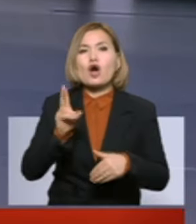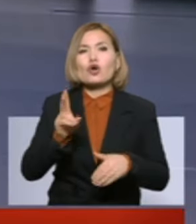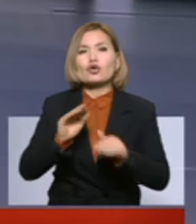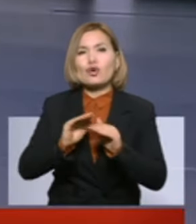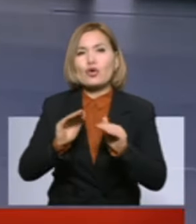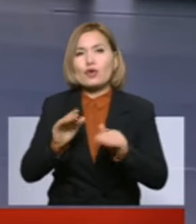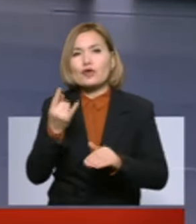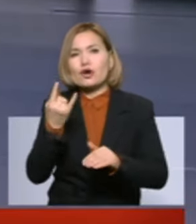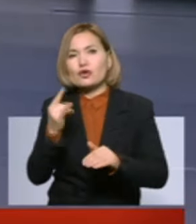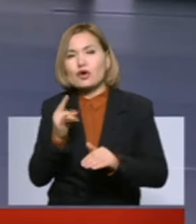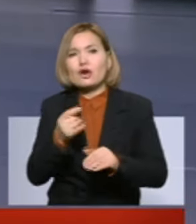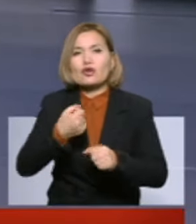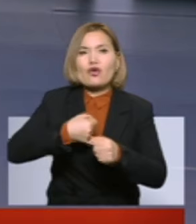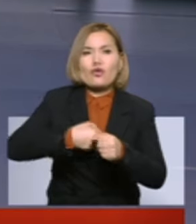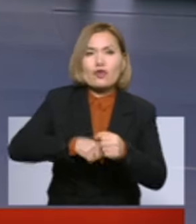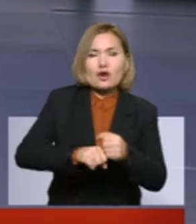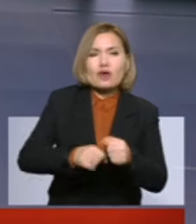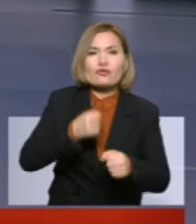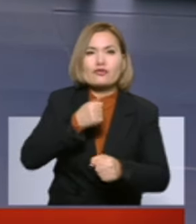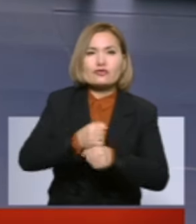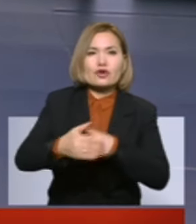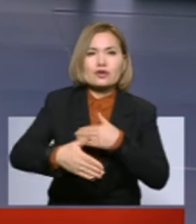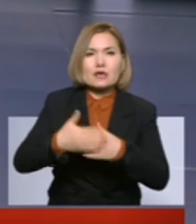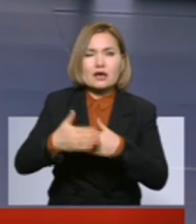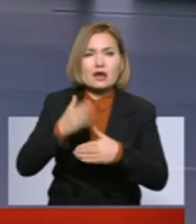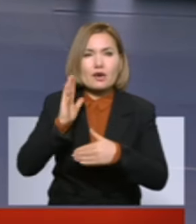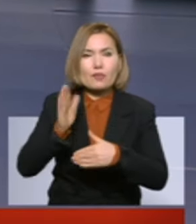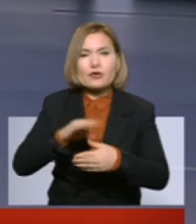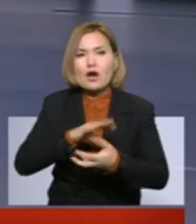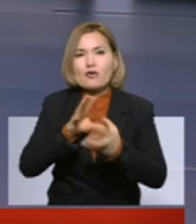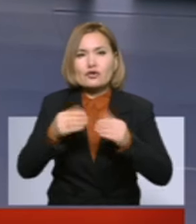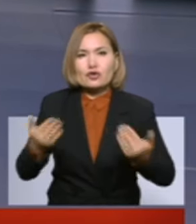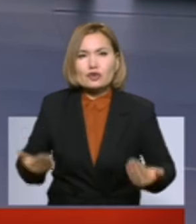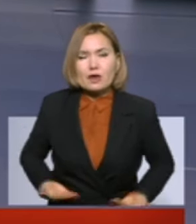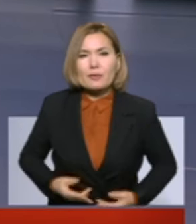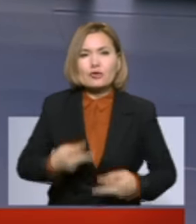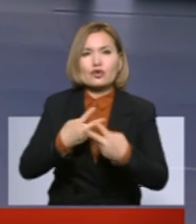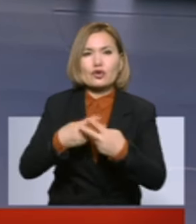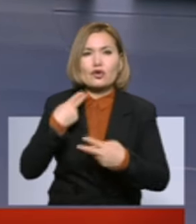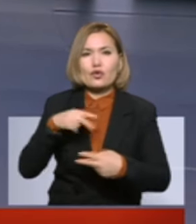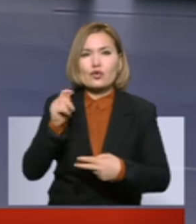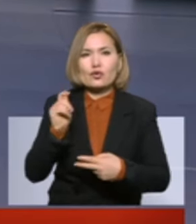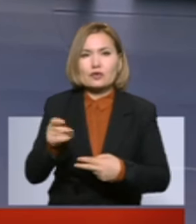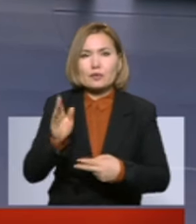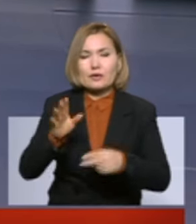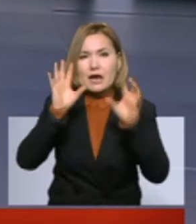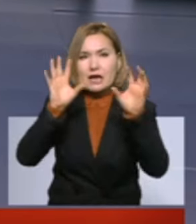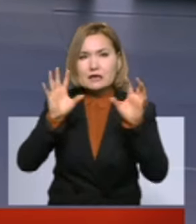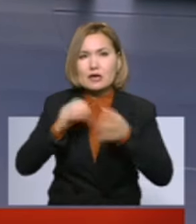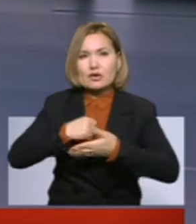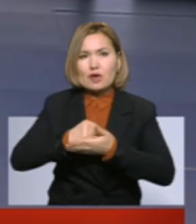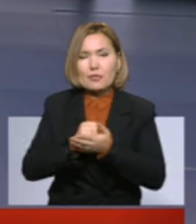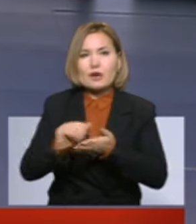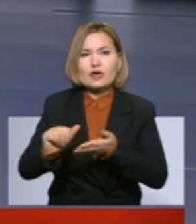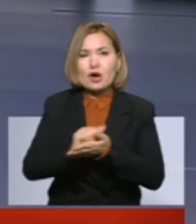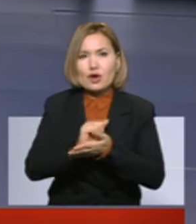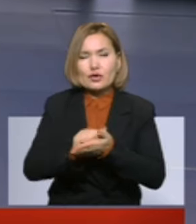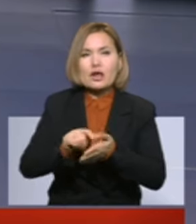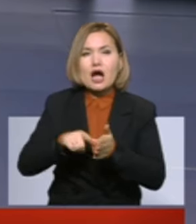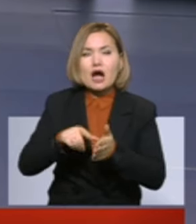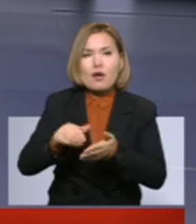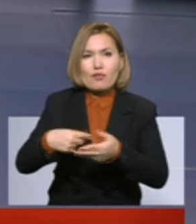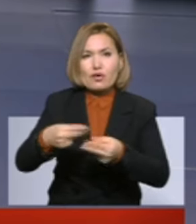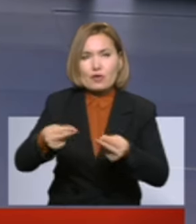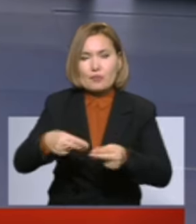Педофилдер өмір бойы бас бостандығынан айырылады. Мәжілістің жалпы отырысында жаңа заң жобасы таныстырылды. Құжат депутаттардың